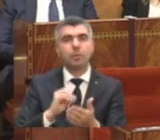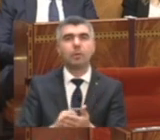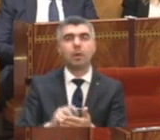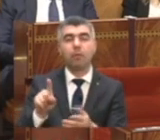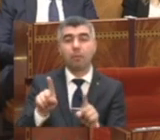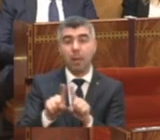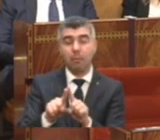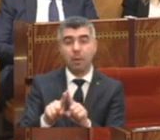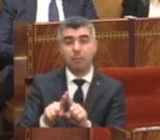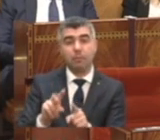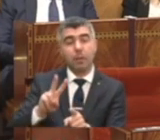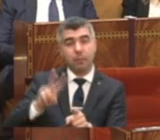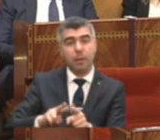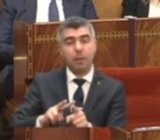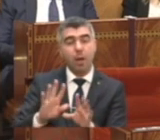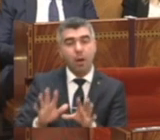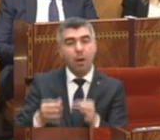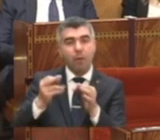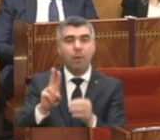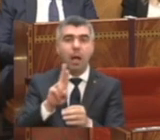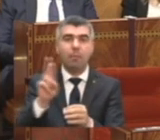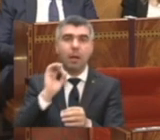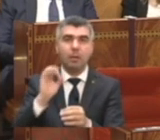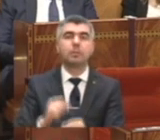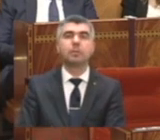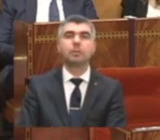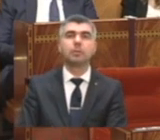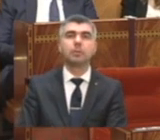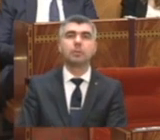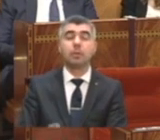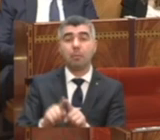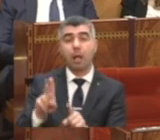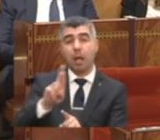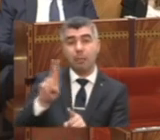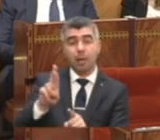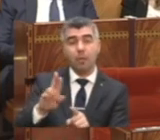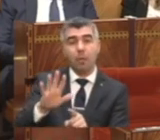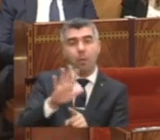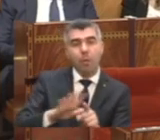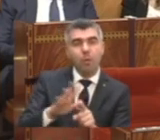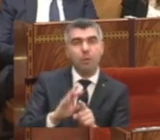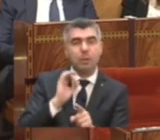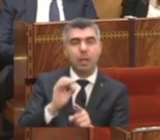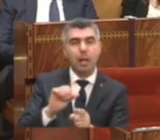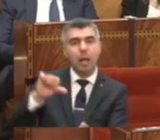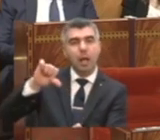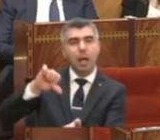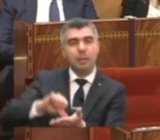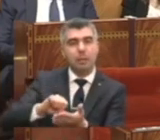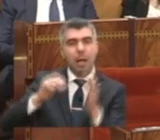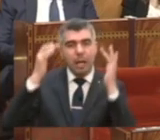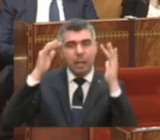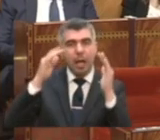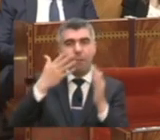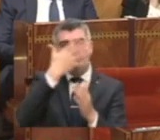إن اختياركم لمدينة الرباط كان موفقا، خاصة أن الرباط تحتضن تظاهرتي عاصمة الثقافة